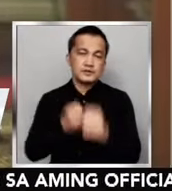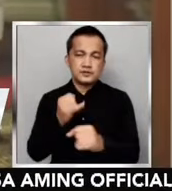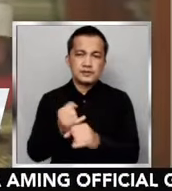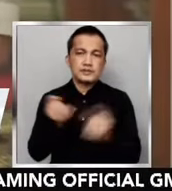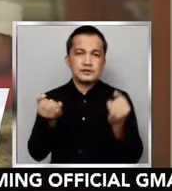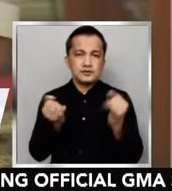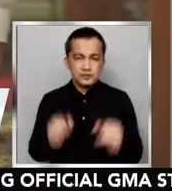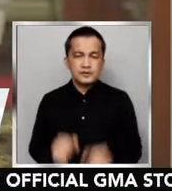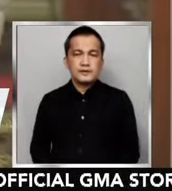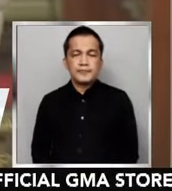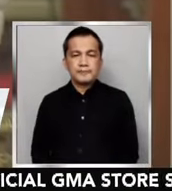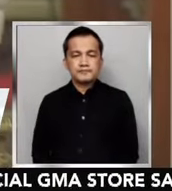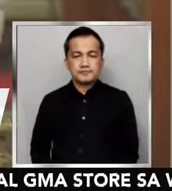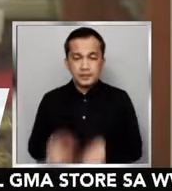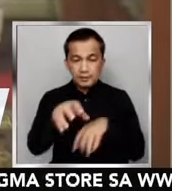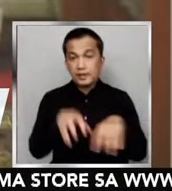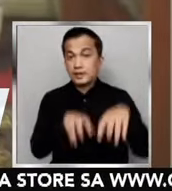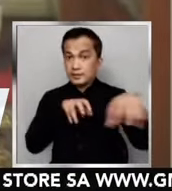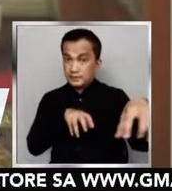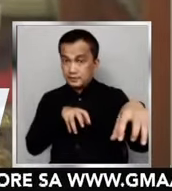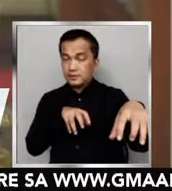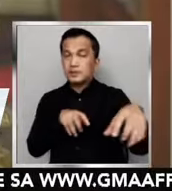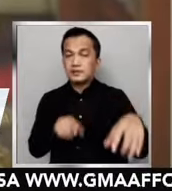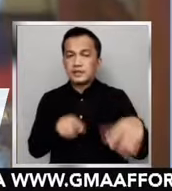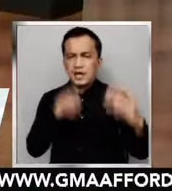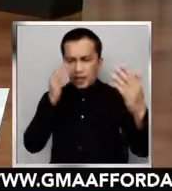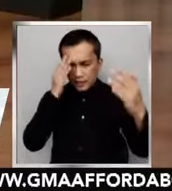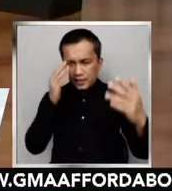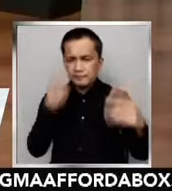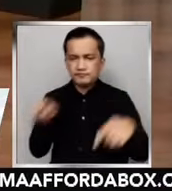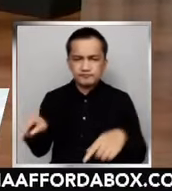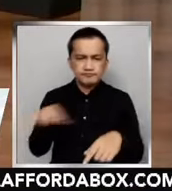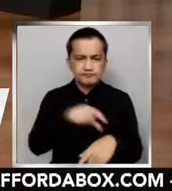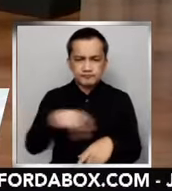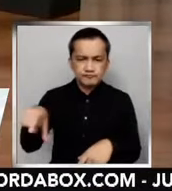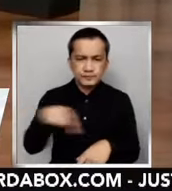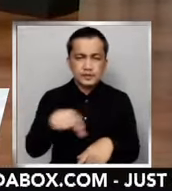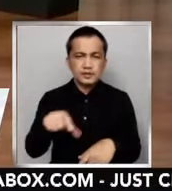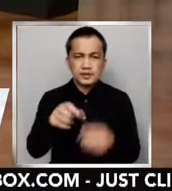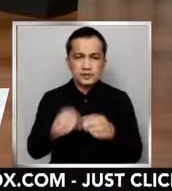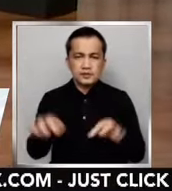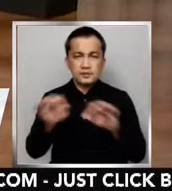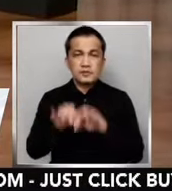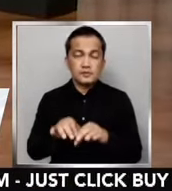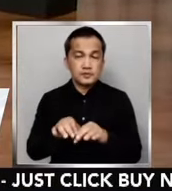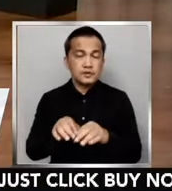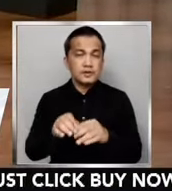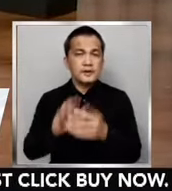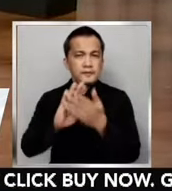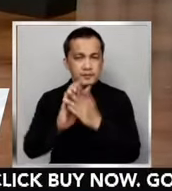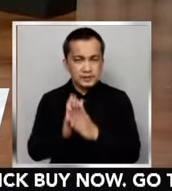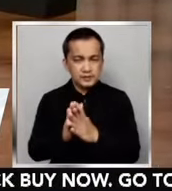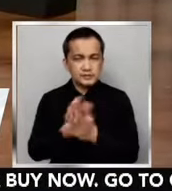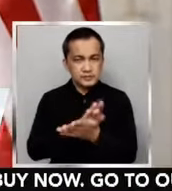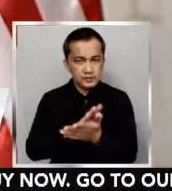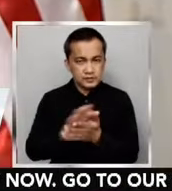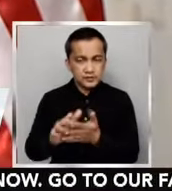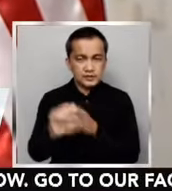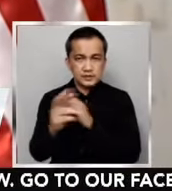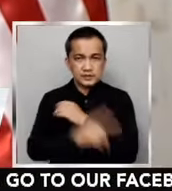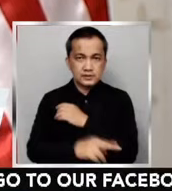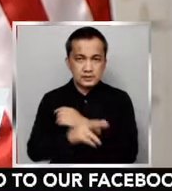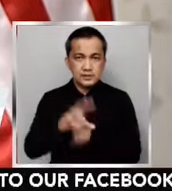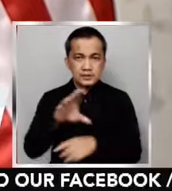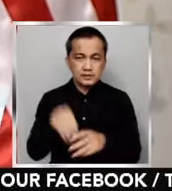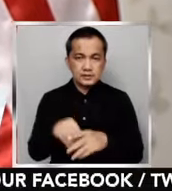bilang karatig bansa kinilala ng Magkabilang panig ang kahalagahan ng pagpapanatili ng peace and order sa rehiyon kabilang ang paglaban